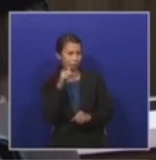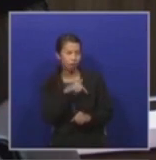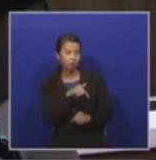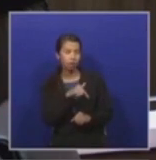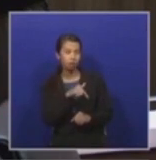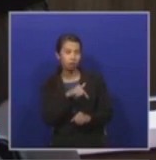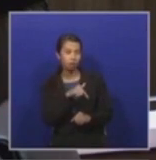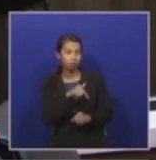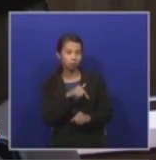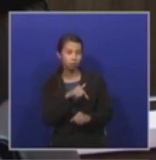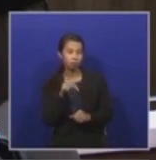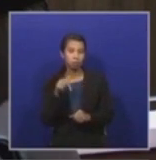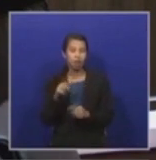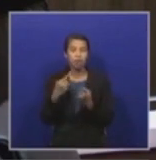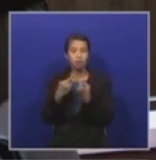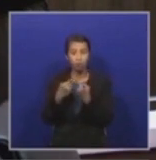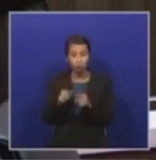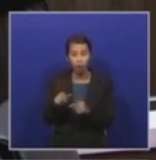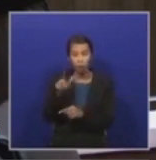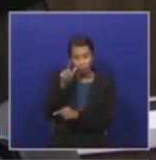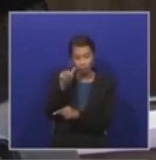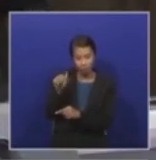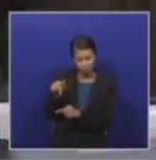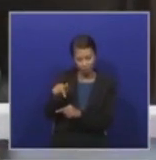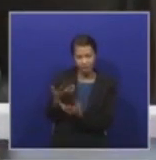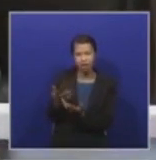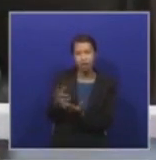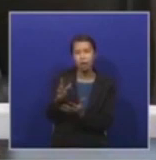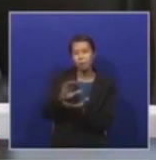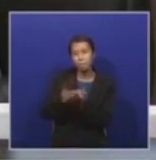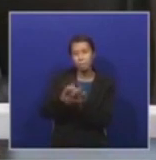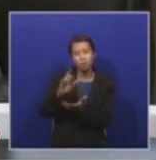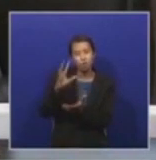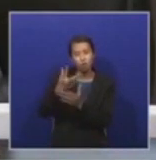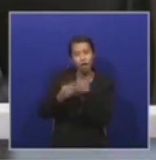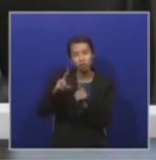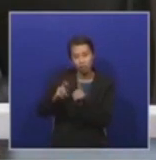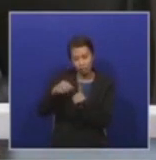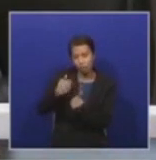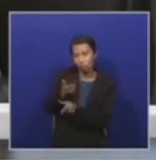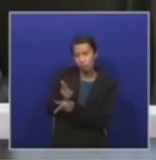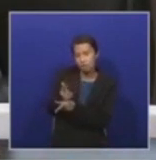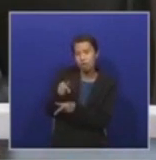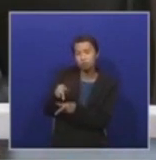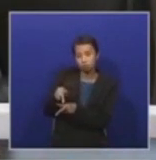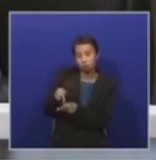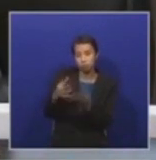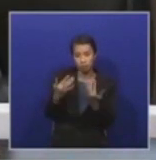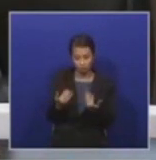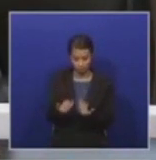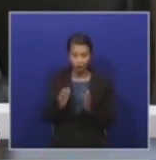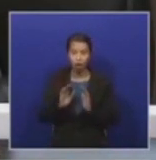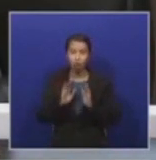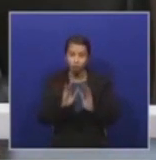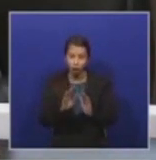โอ้โหปรากฏว่าฝากสะท้อนมายังรัฐบาลครับว่าวันนี้เนี่ยเรื่องเศรษฐกิจดีๆเรื่องของผู้สูงอายุเรื่อง